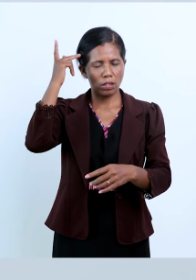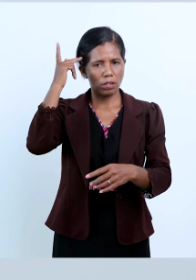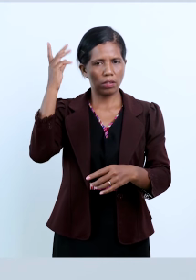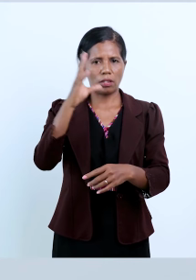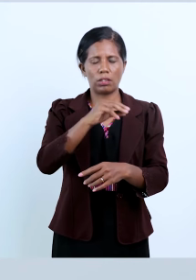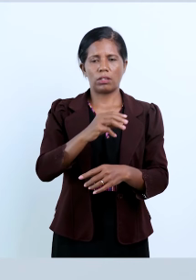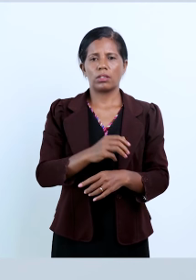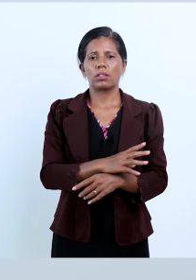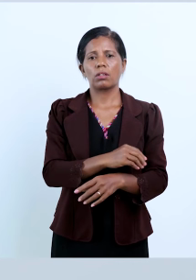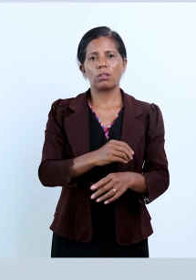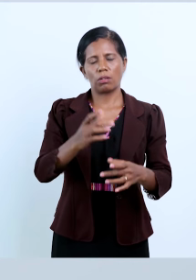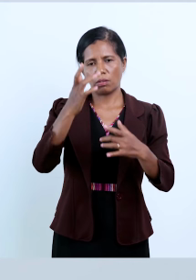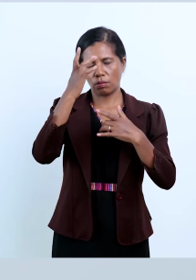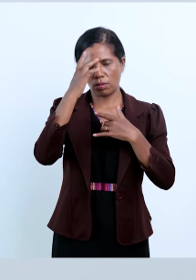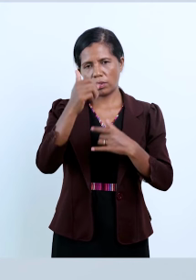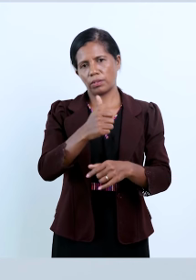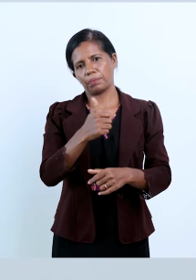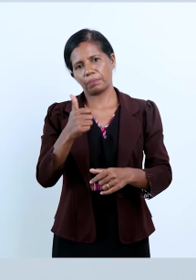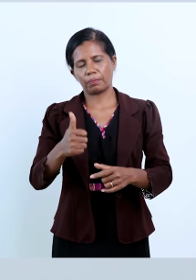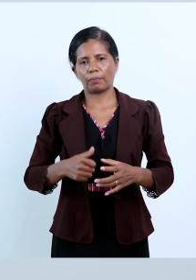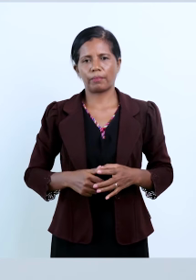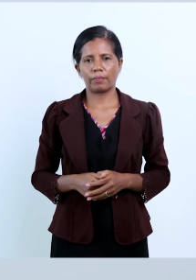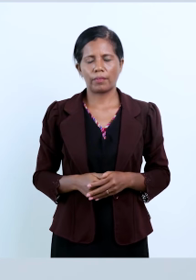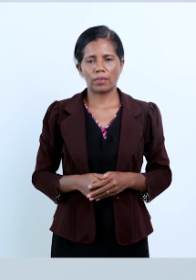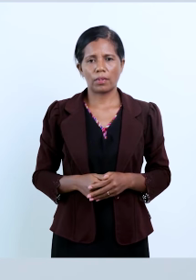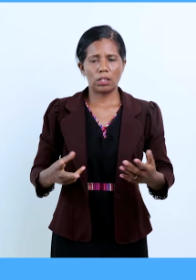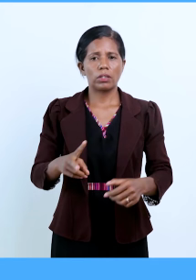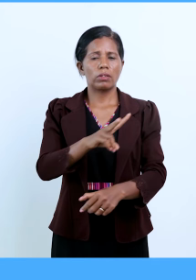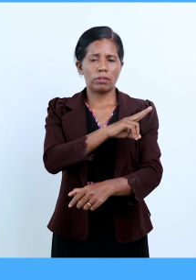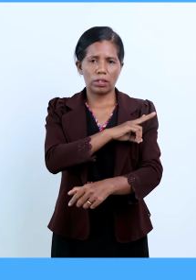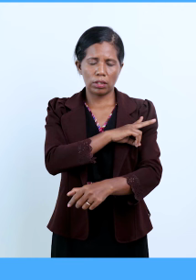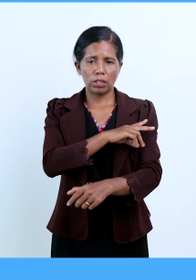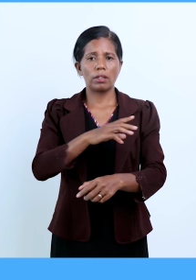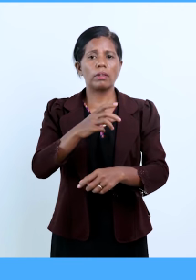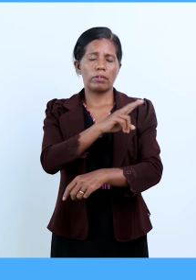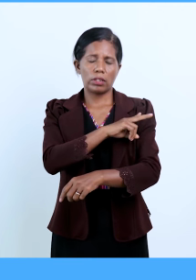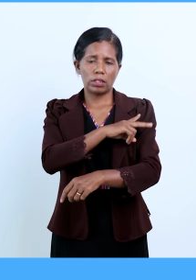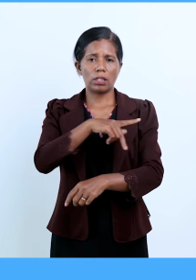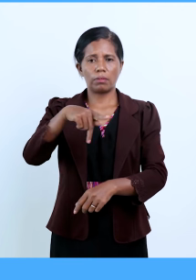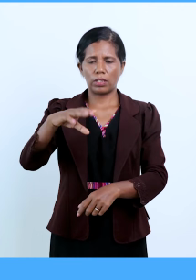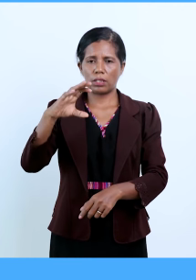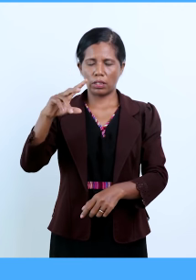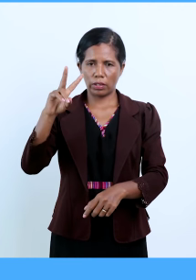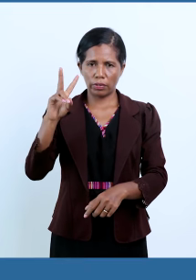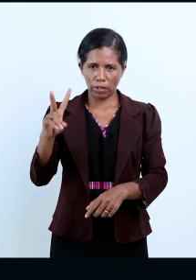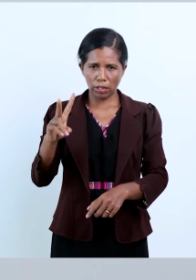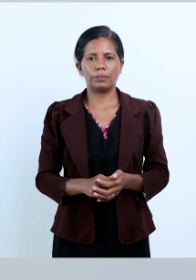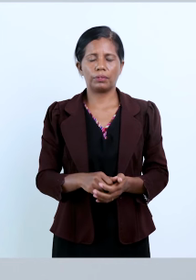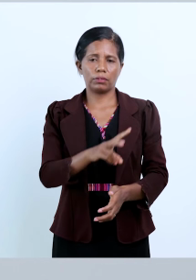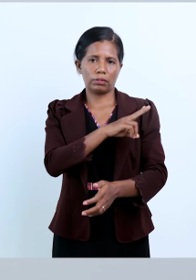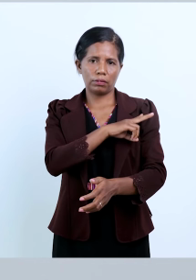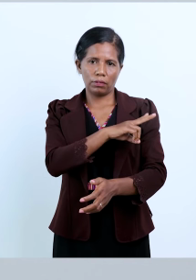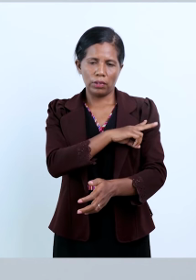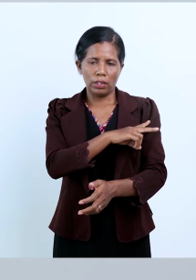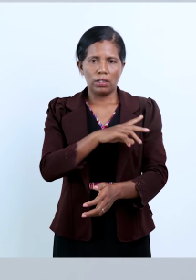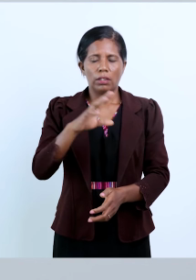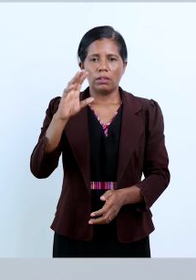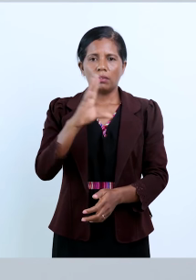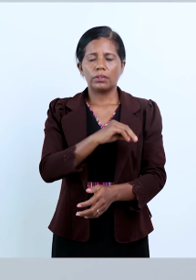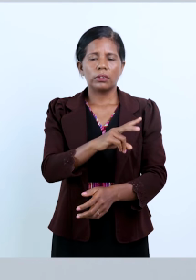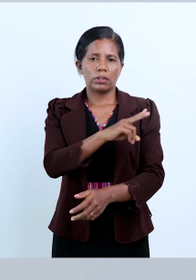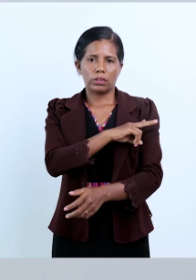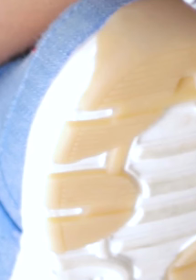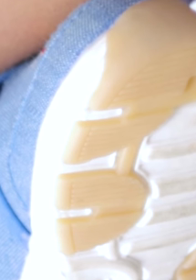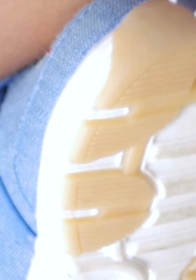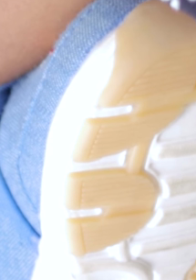infeksaun kakuta kanesang meningitis no mos o seluk-selukta. Uinsa atu sona vaksina PCV? Vaksina